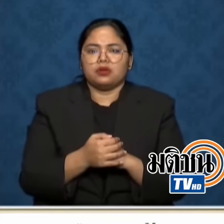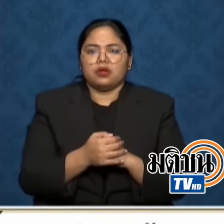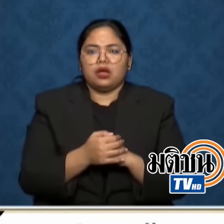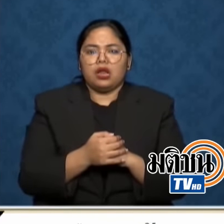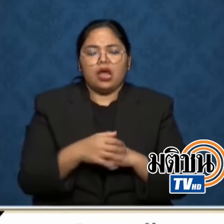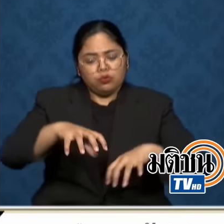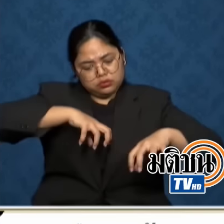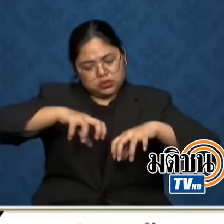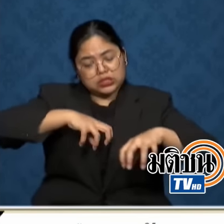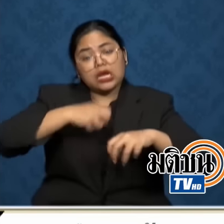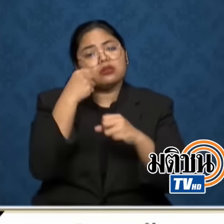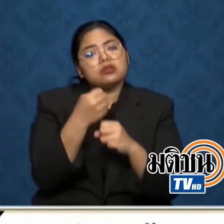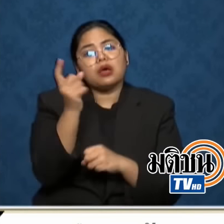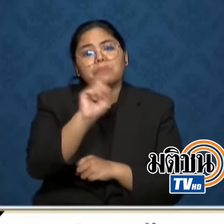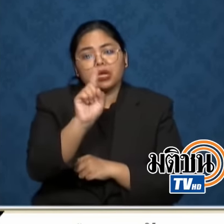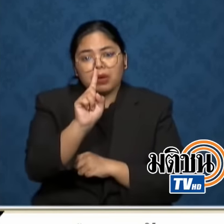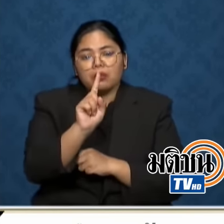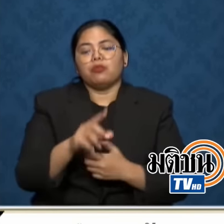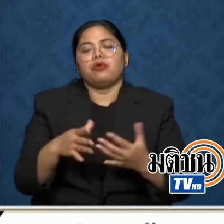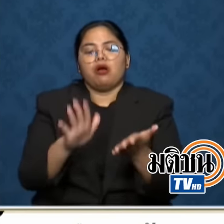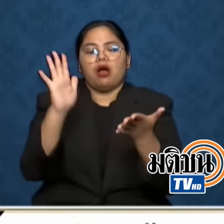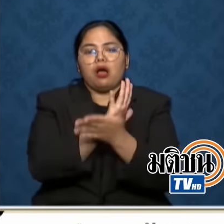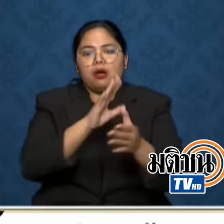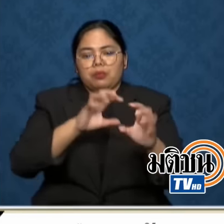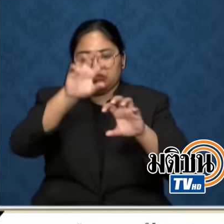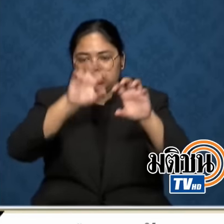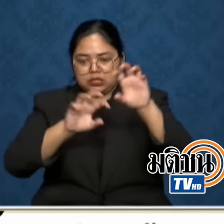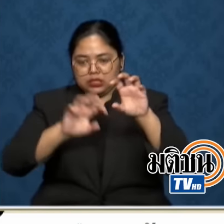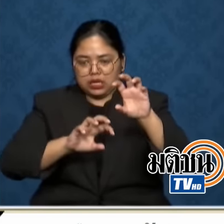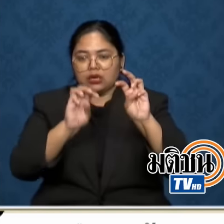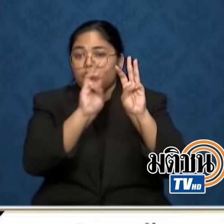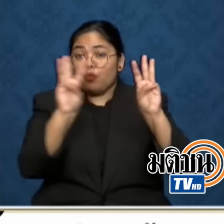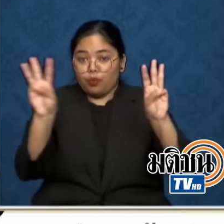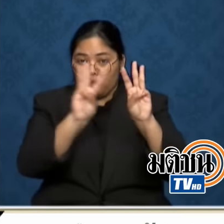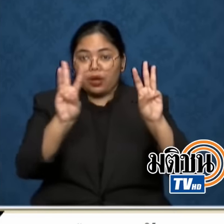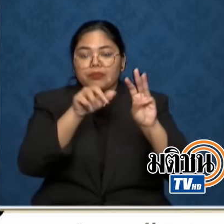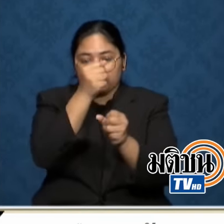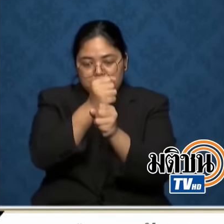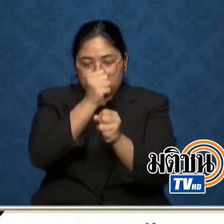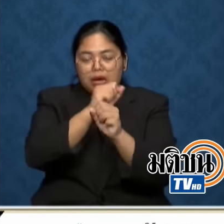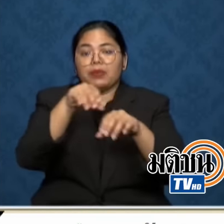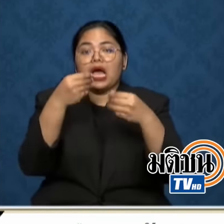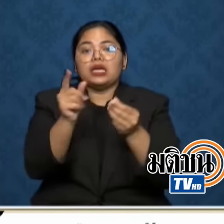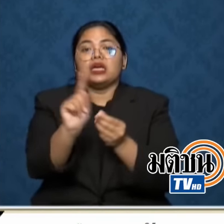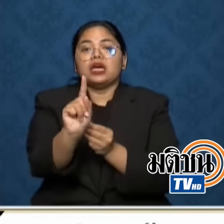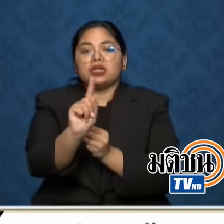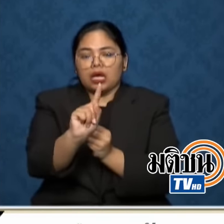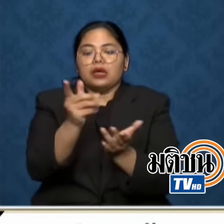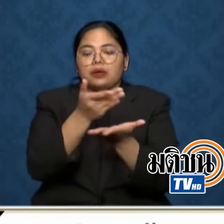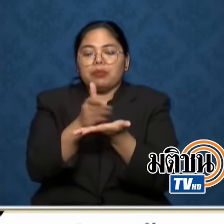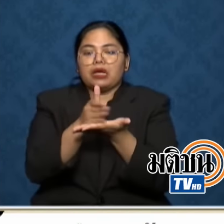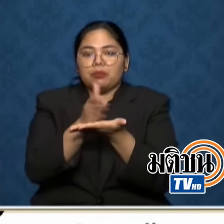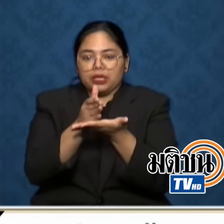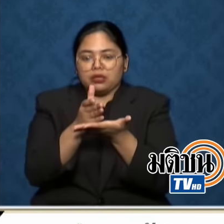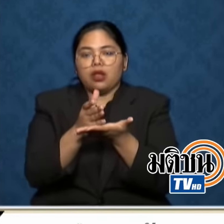าเอกสารมาจาก Rocket Media Lab นะครับซึ่งเป็นเว็บไซต์ที่ทำมาให้แยกข้อมูลมา